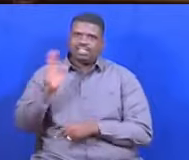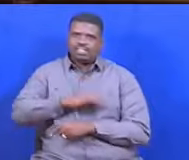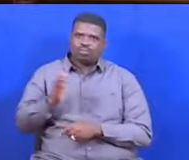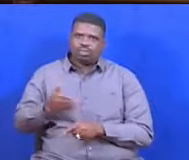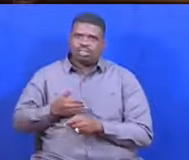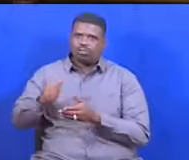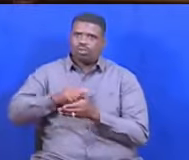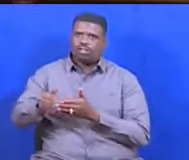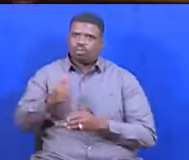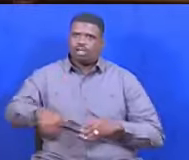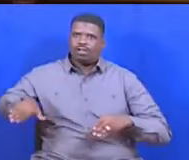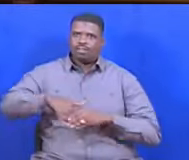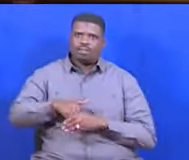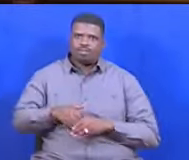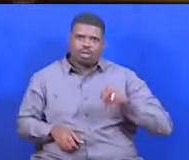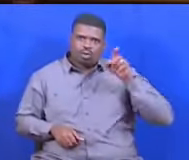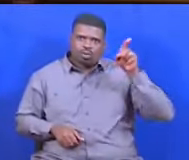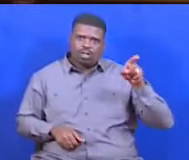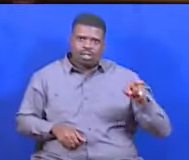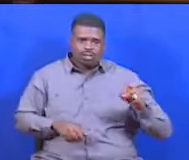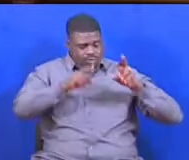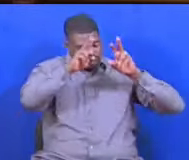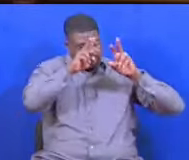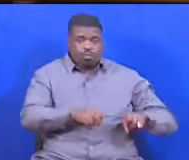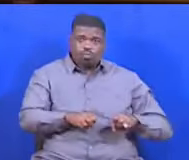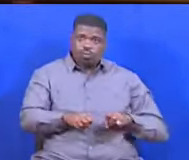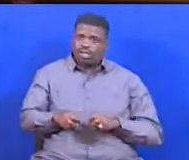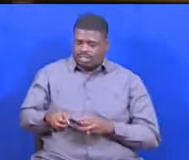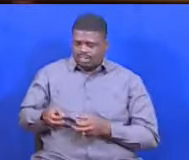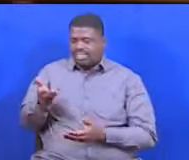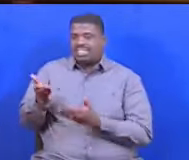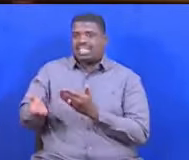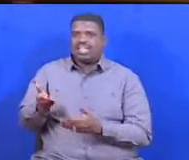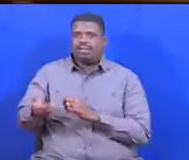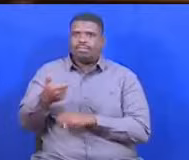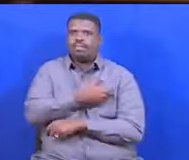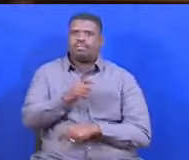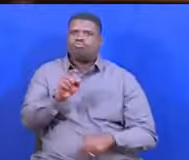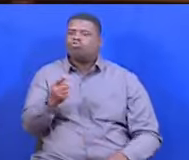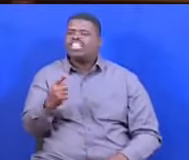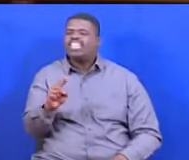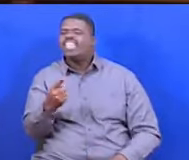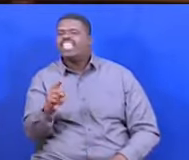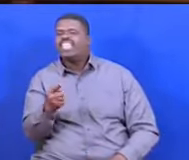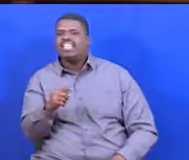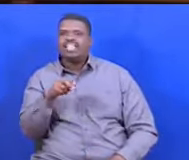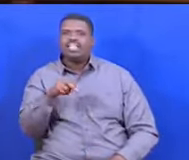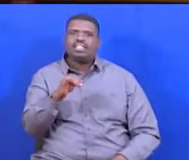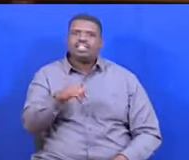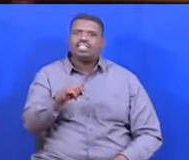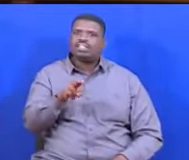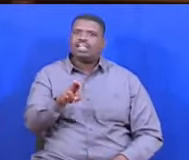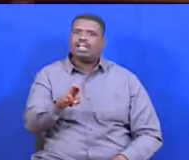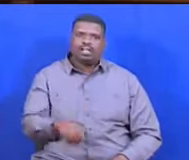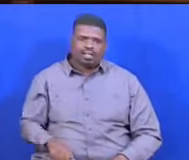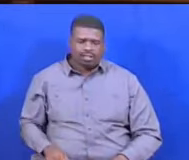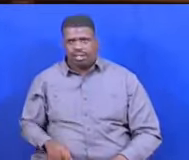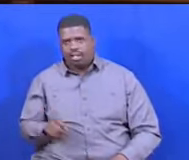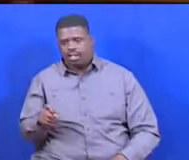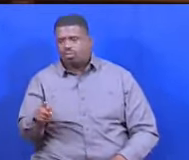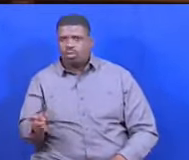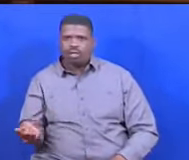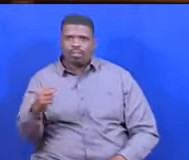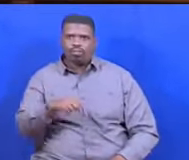bima kwa, wale lazima wanakagua ile zahanati. Nilimtibu nini Njalu hapa? Njalu labda